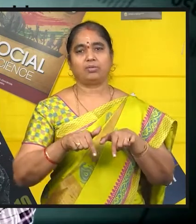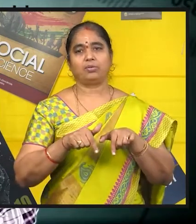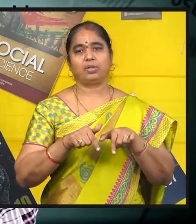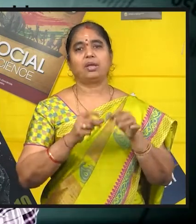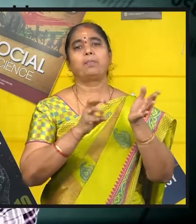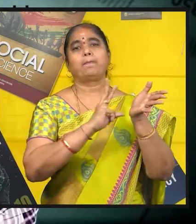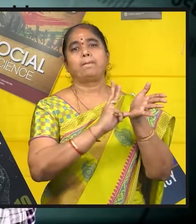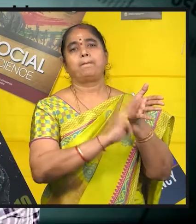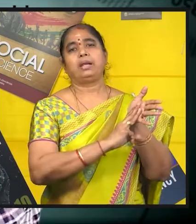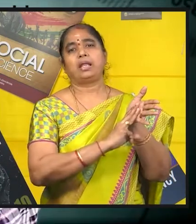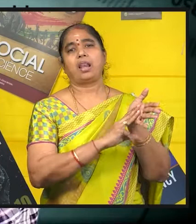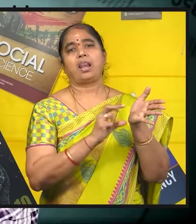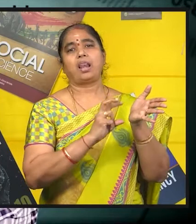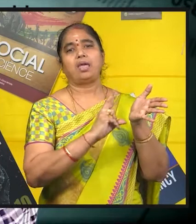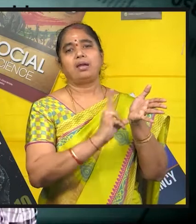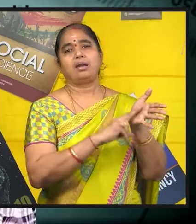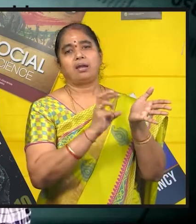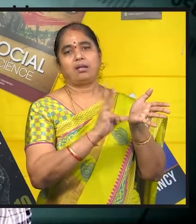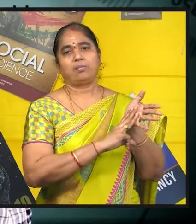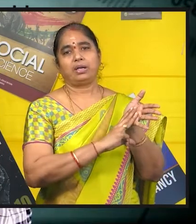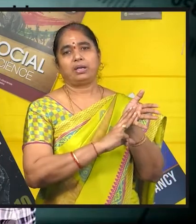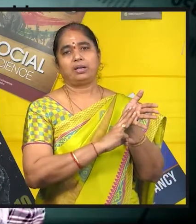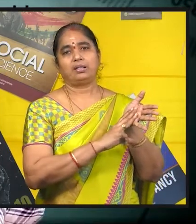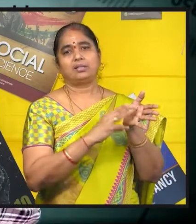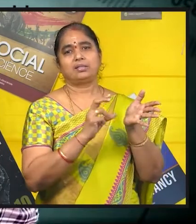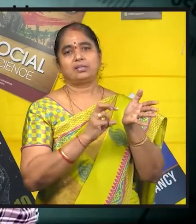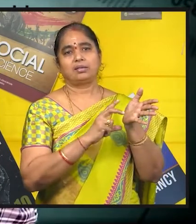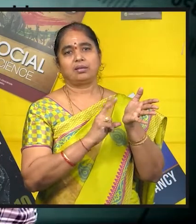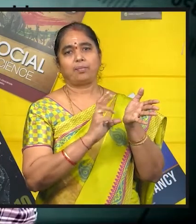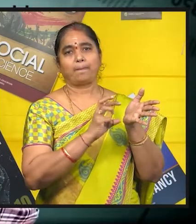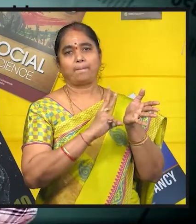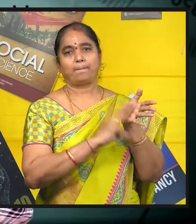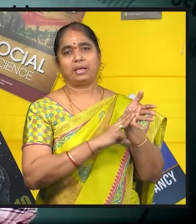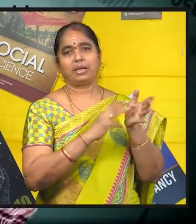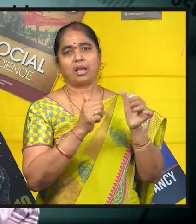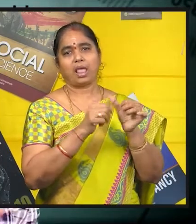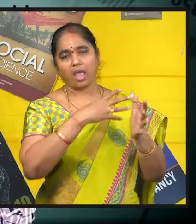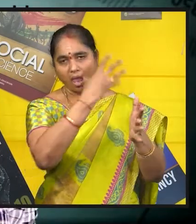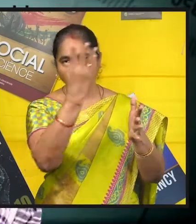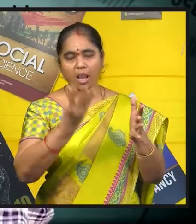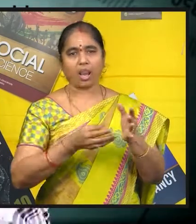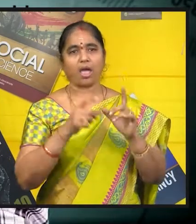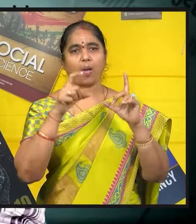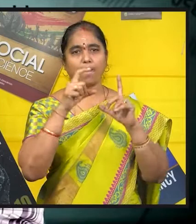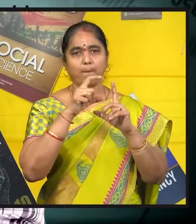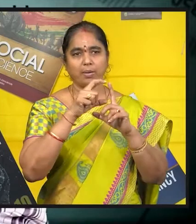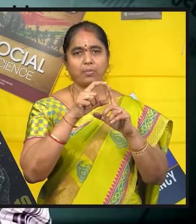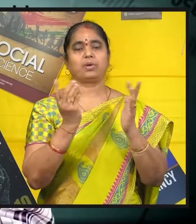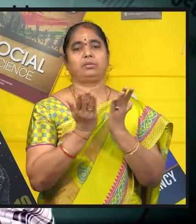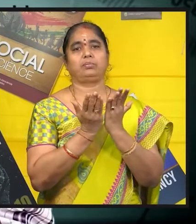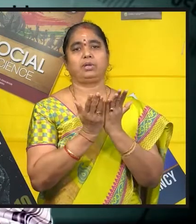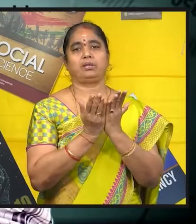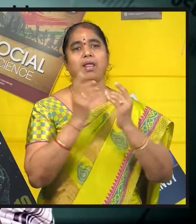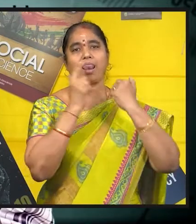இருக்கக்கூடிய உலோகம், அலோகம் மற்றும் உலோக போலிகள் அவற்றினுடைய அனைத்து பண்புகளையும் நாம் கற்றுக்கொள்ளப்